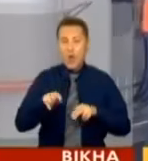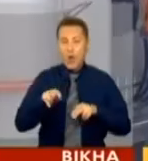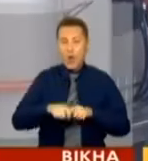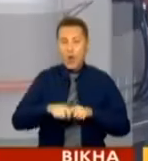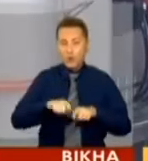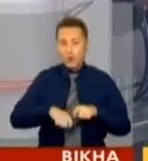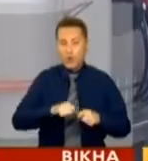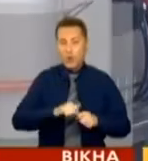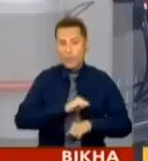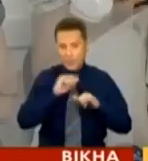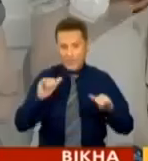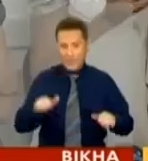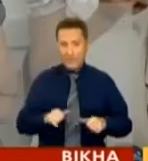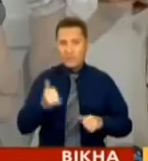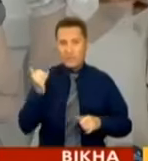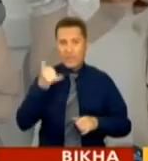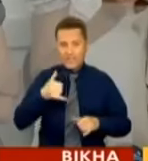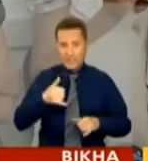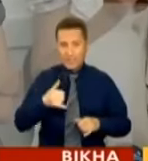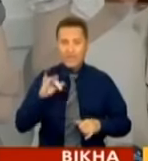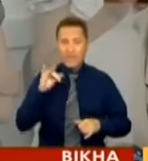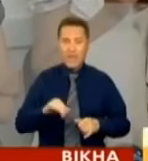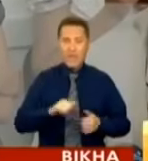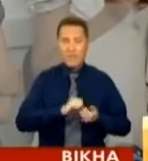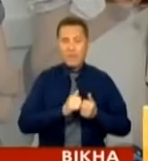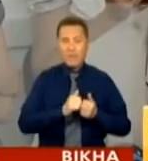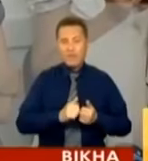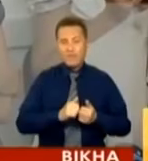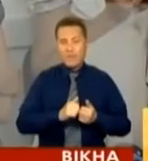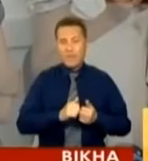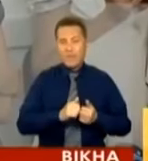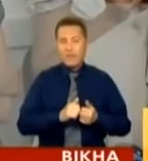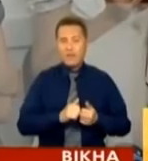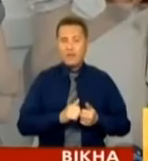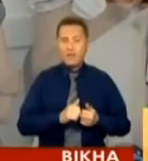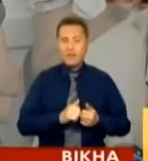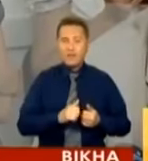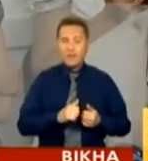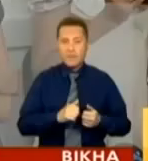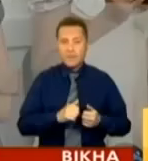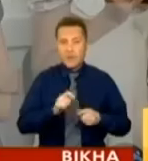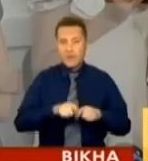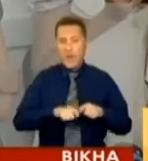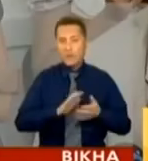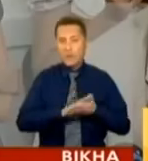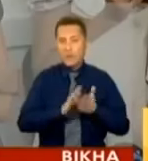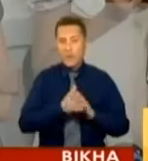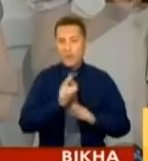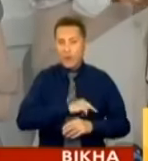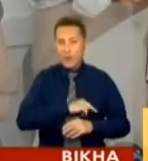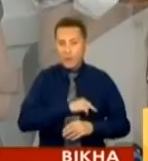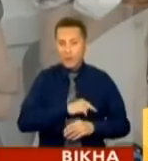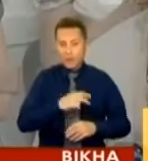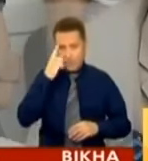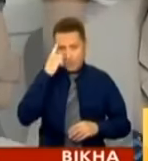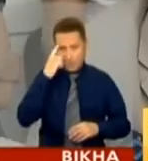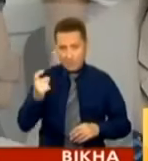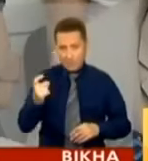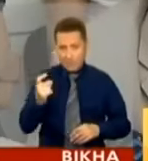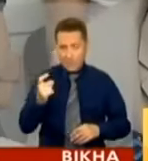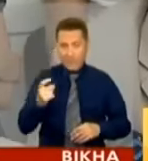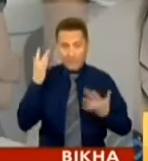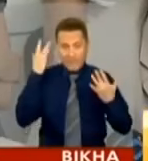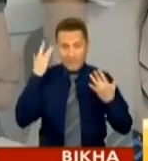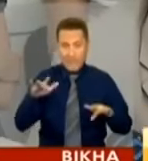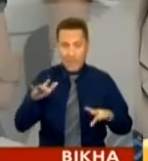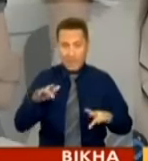міняти умови роботи перевіряльників. Оператору потрібно звіщати по закону за 10 днів о внезапній перевірці.